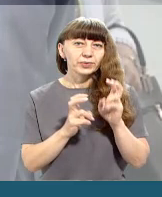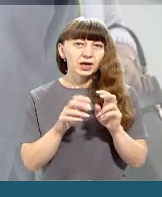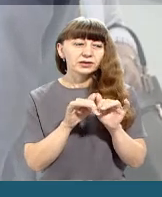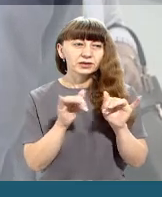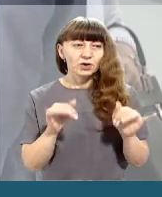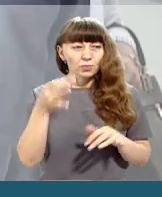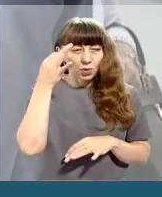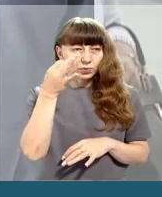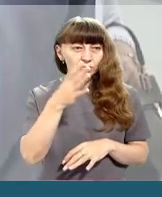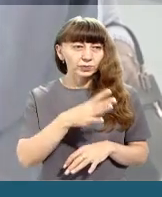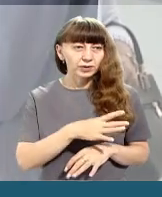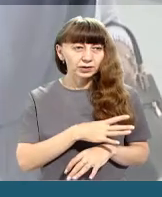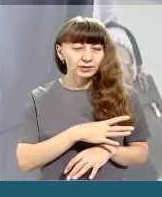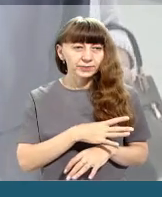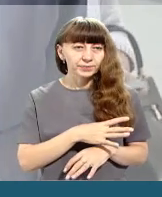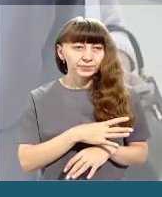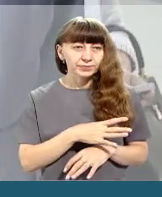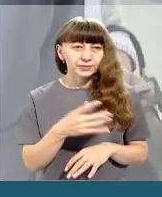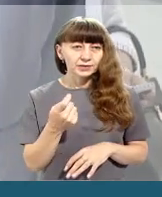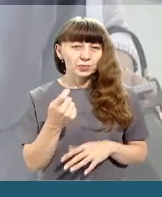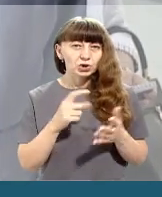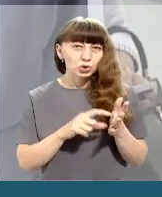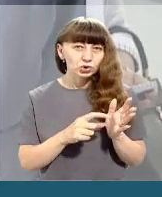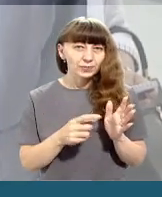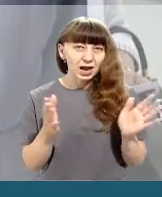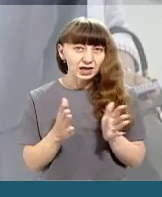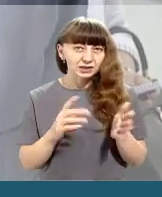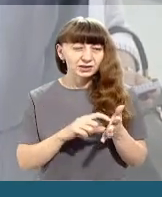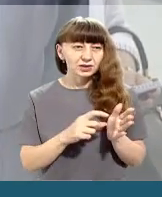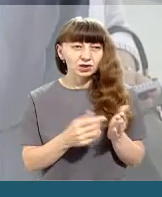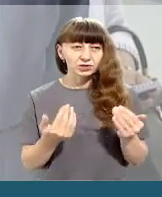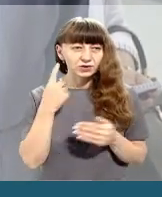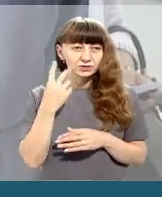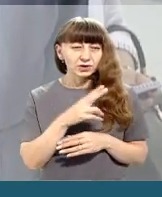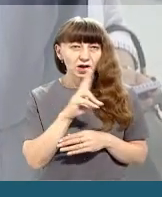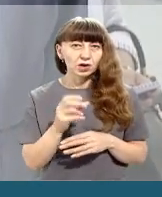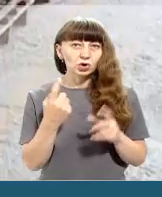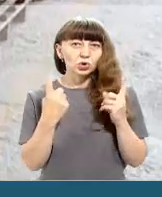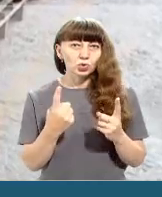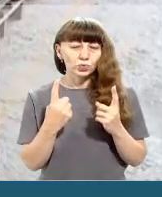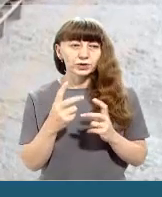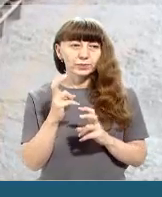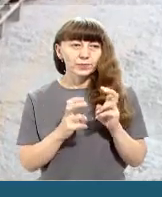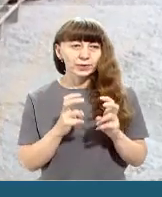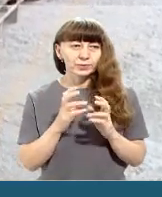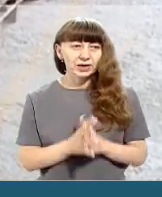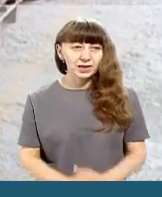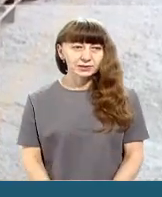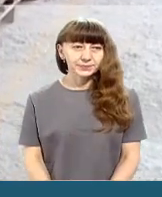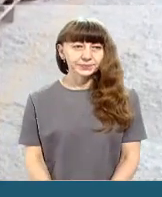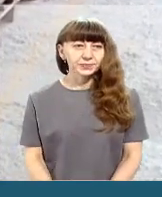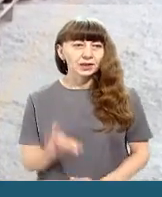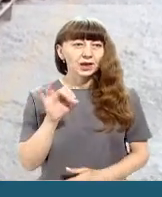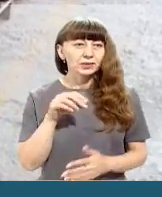шағын цехыңыз болған, есімде. Ал қазір сіз жиһаз өндірісіндегі ірі көшбасшылардың бірі ретінде танымалсыз. Қала әкімі Қазақ